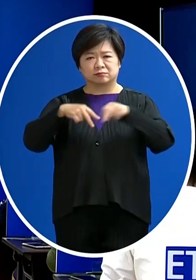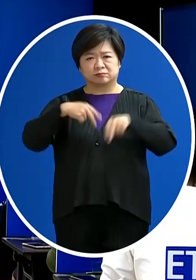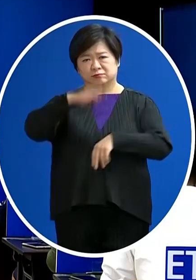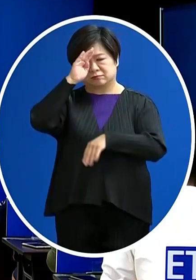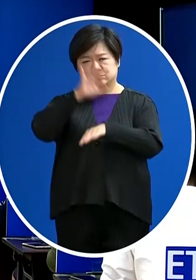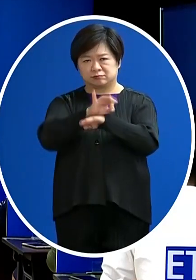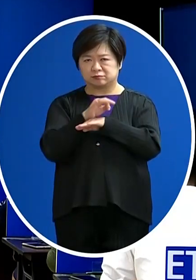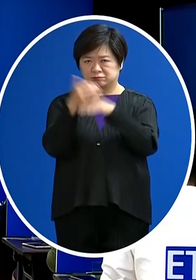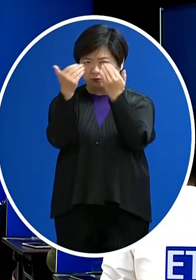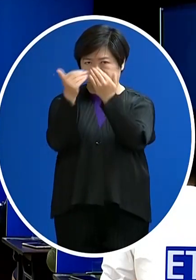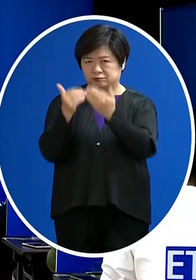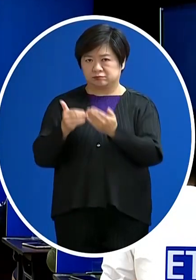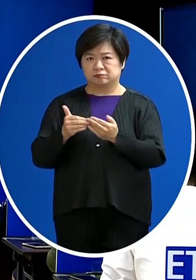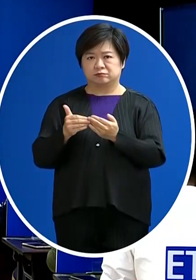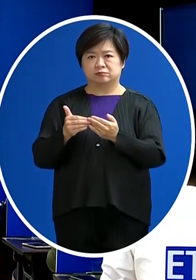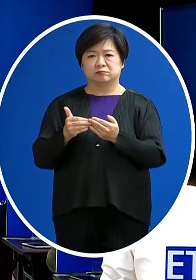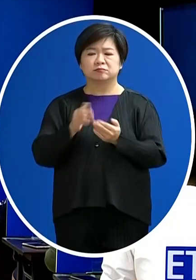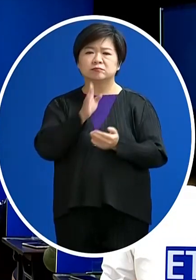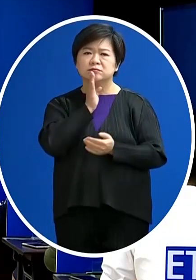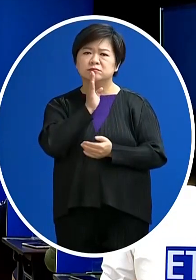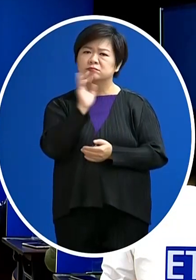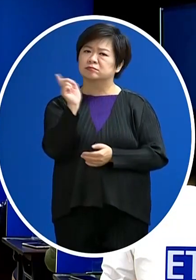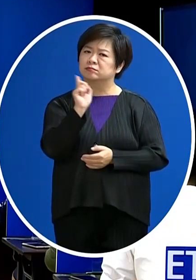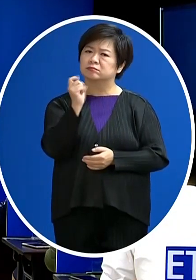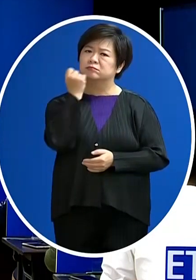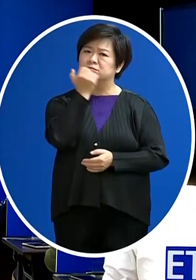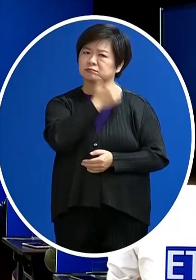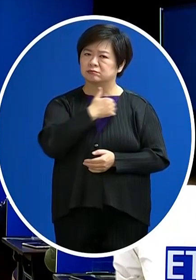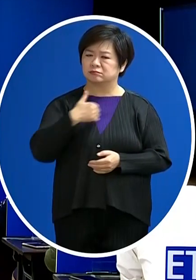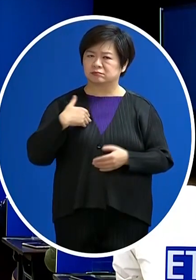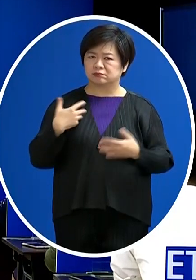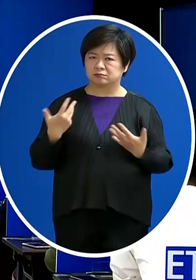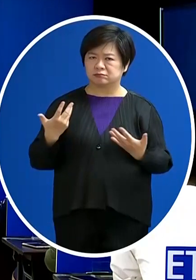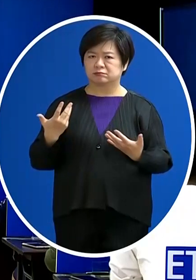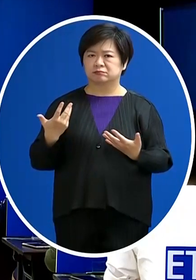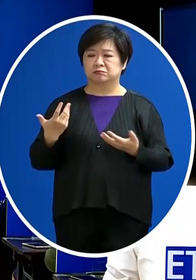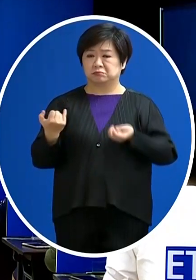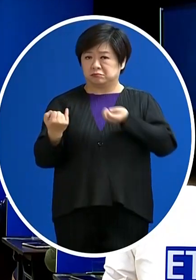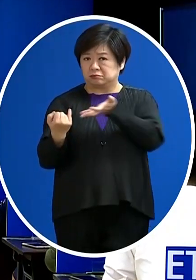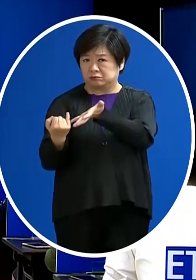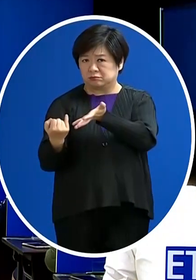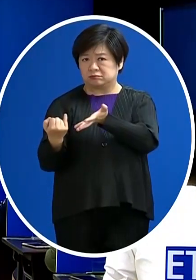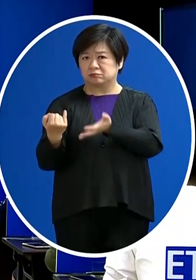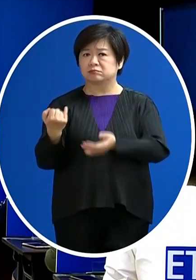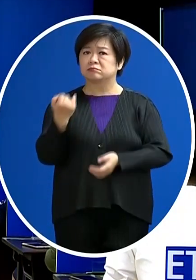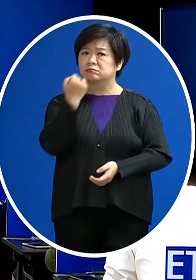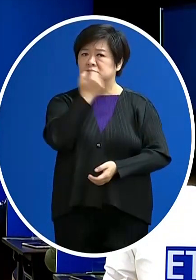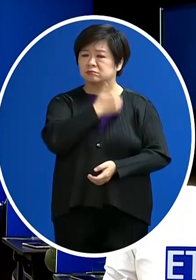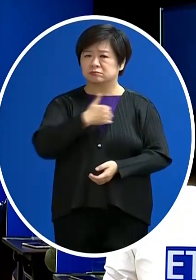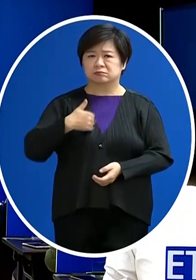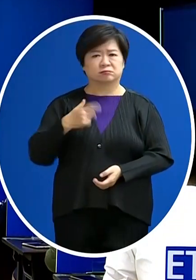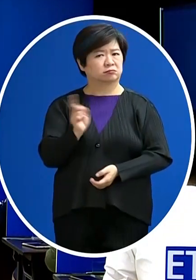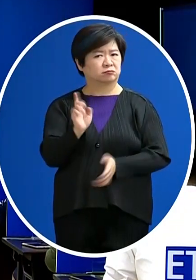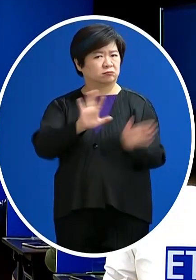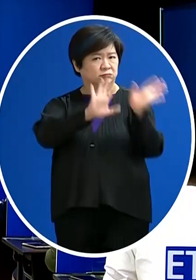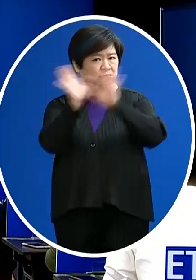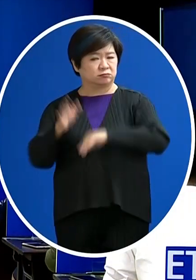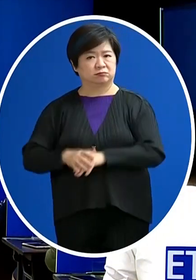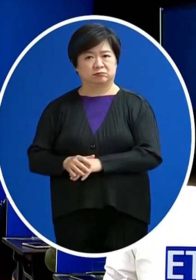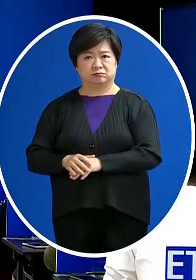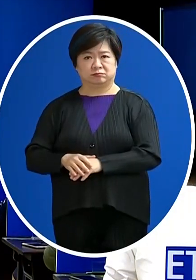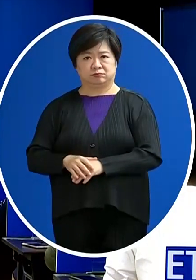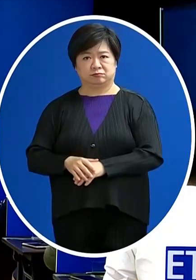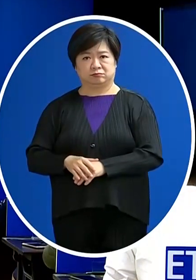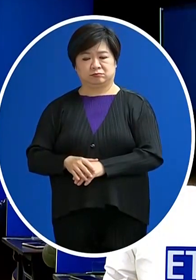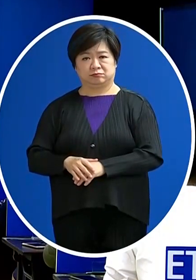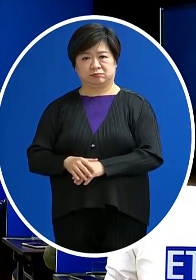料，综合研判起来，到底是哪一个可能传被让它被感染的可能性会比较大，到底是被